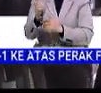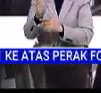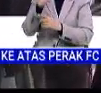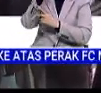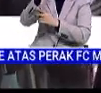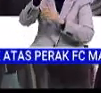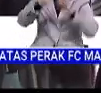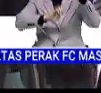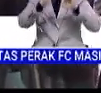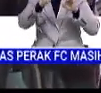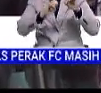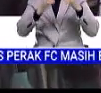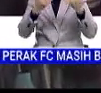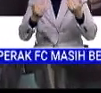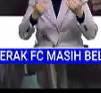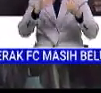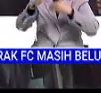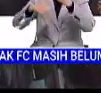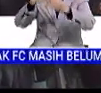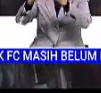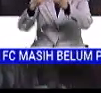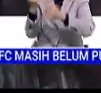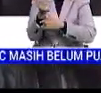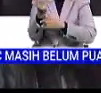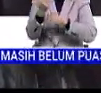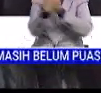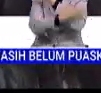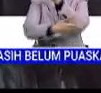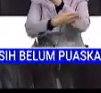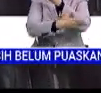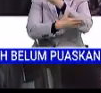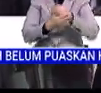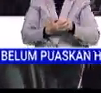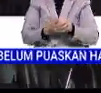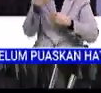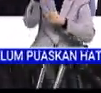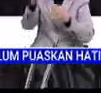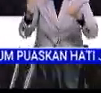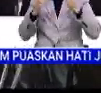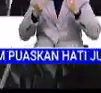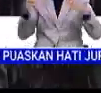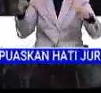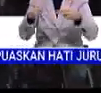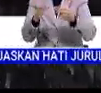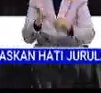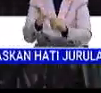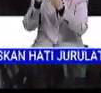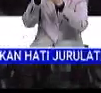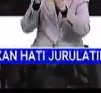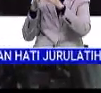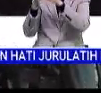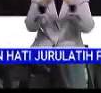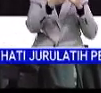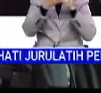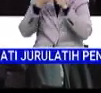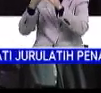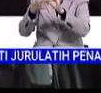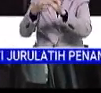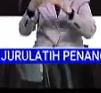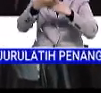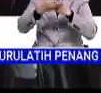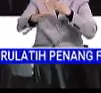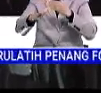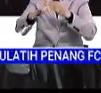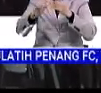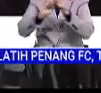menilai kemajuan kerjasama sedia ada kedua-dua negara. Pada masa sama mengukuhkan hubungan istimewa dan usaha sama pasca